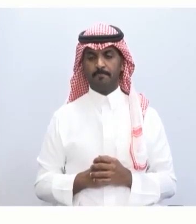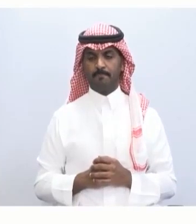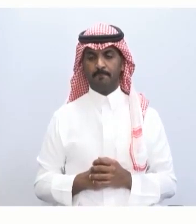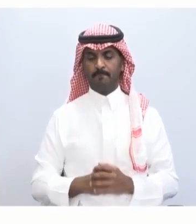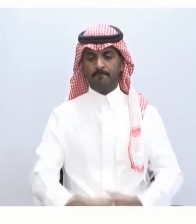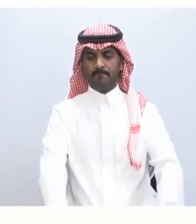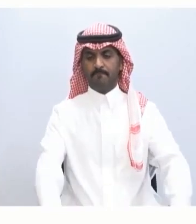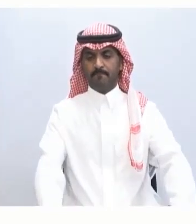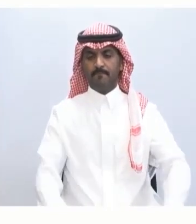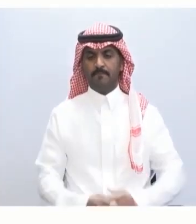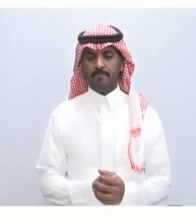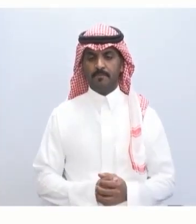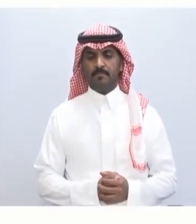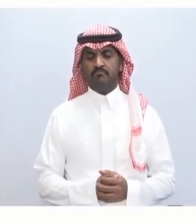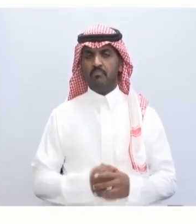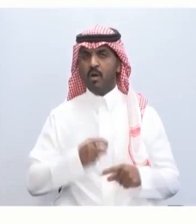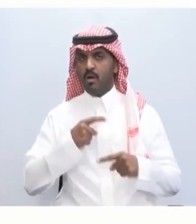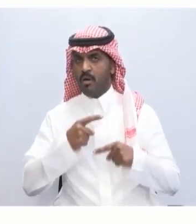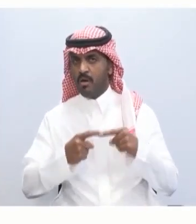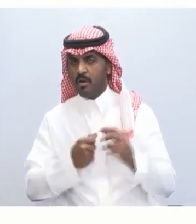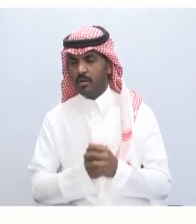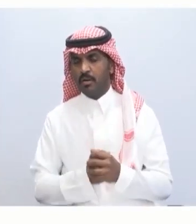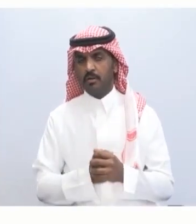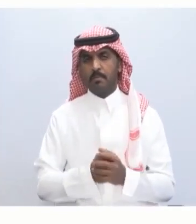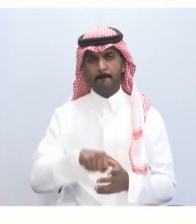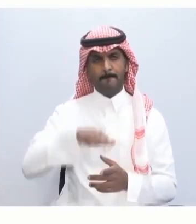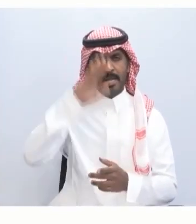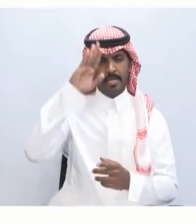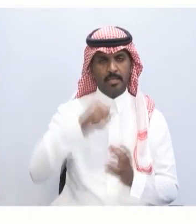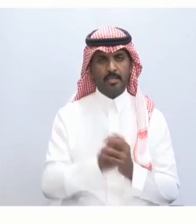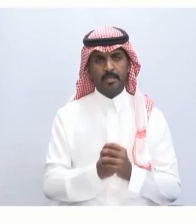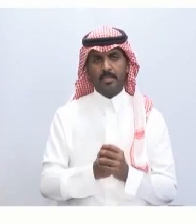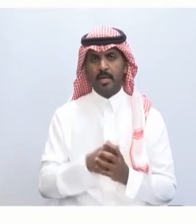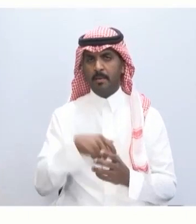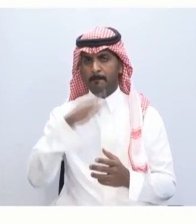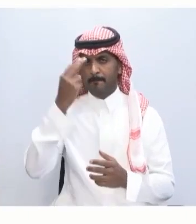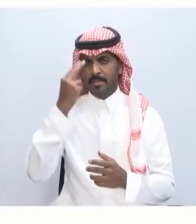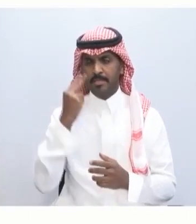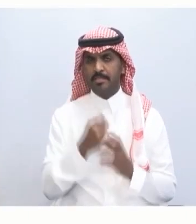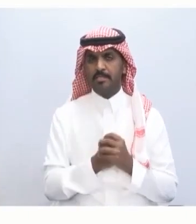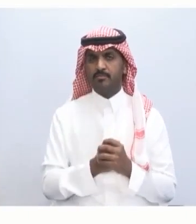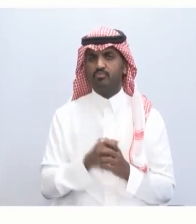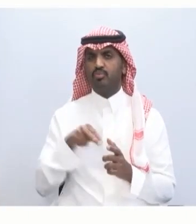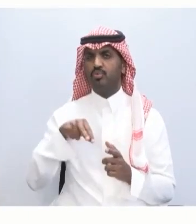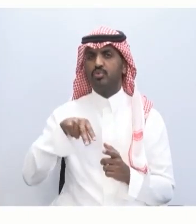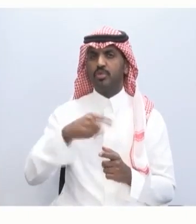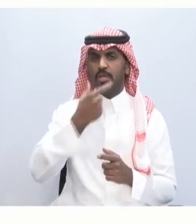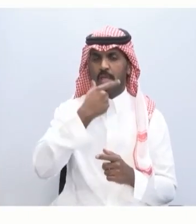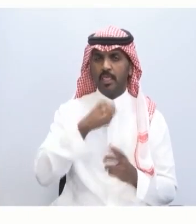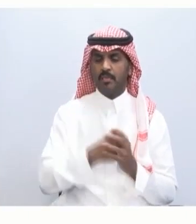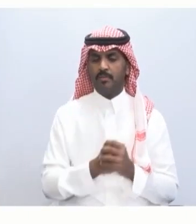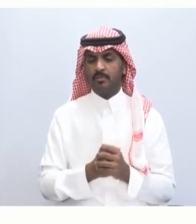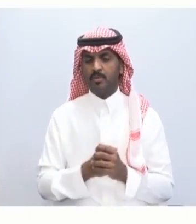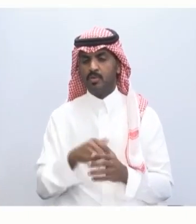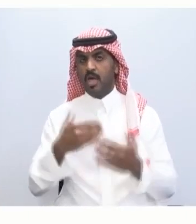رجلا تحرك الملك عبد العزيز متجها الى الرياض حتى دخل اسوار